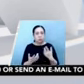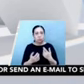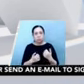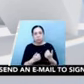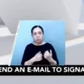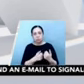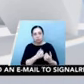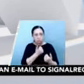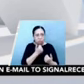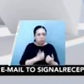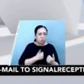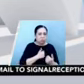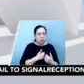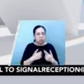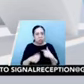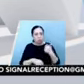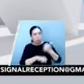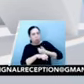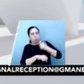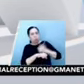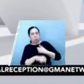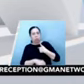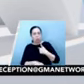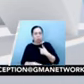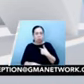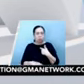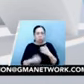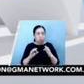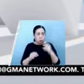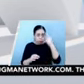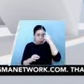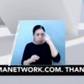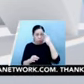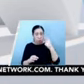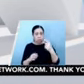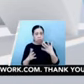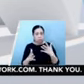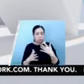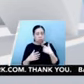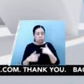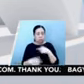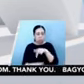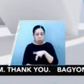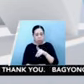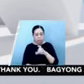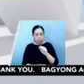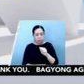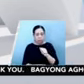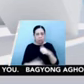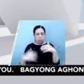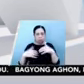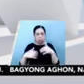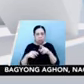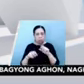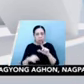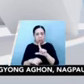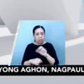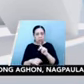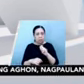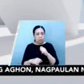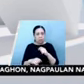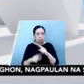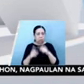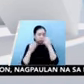yung sa akin sisisi. Kung yan ang tingin nila na yung PDLX din Soviet kung yan, pero gusto ko lang mag-share sa